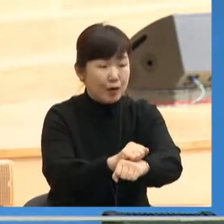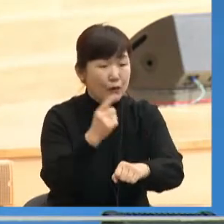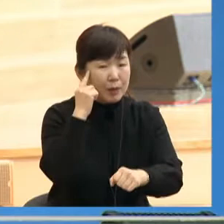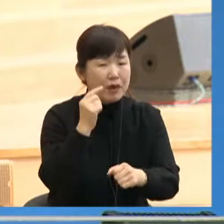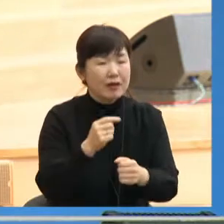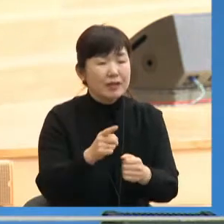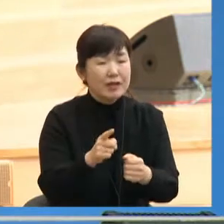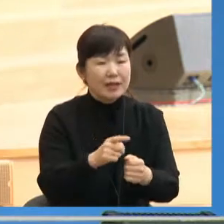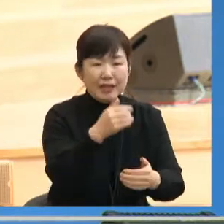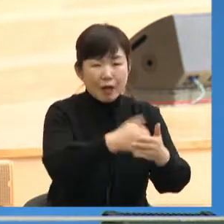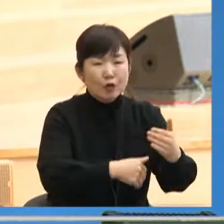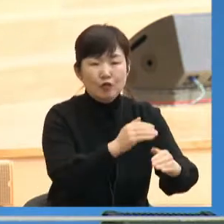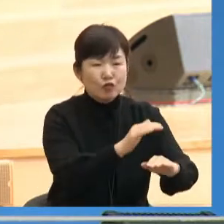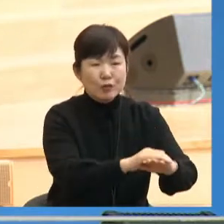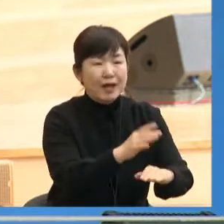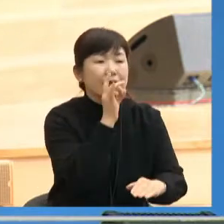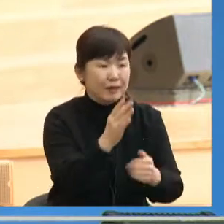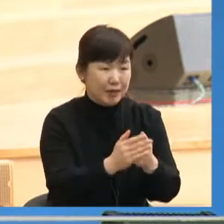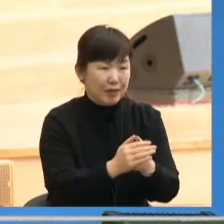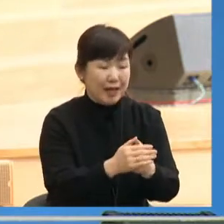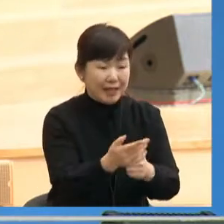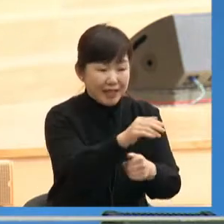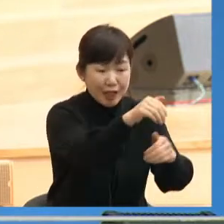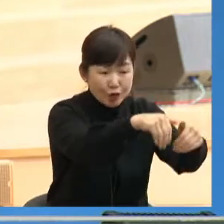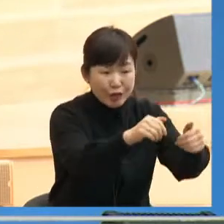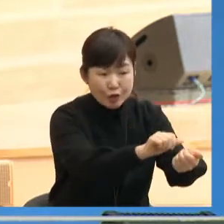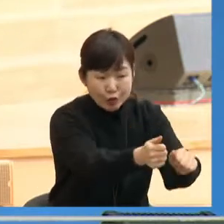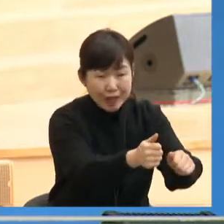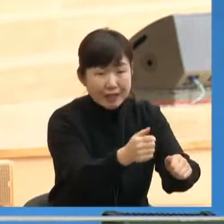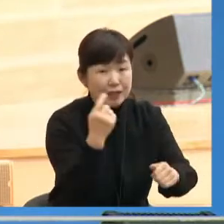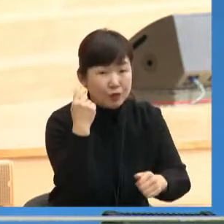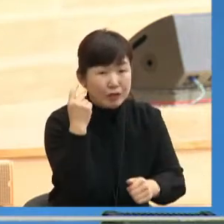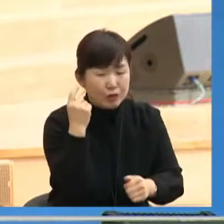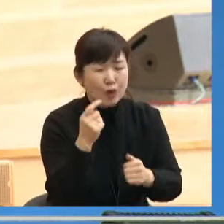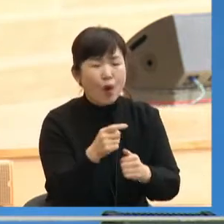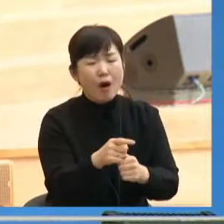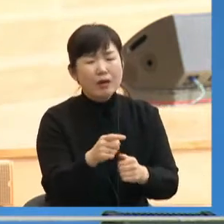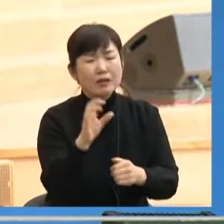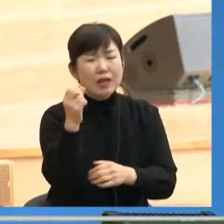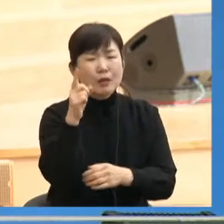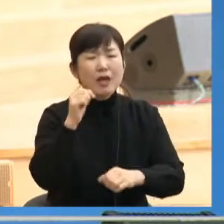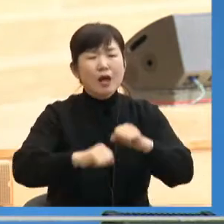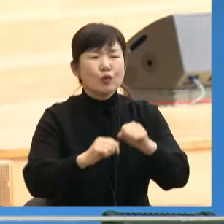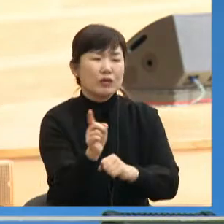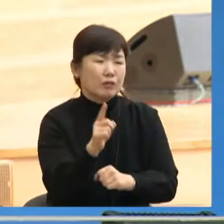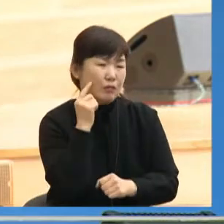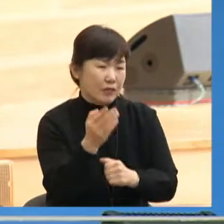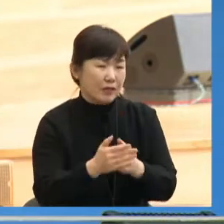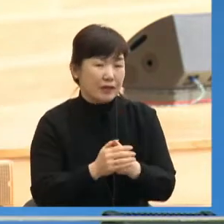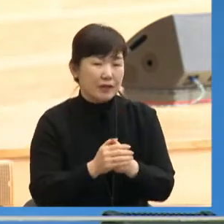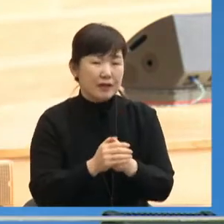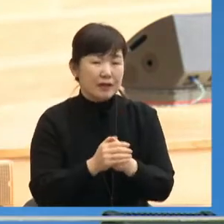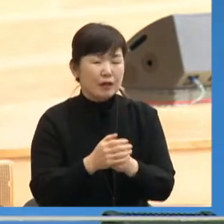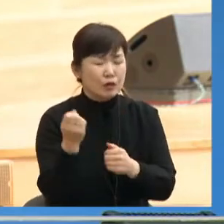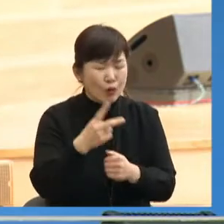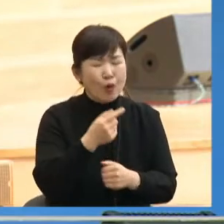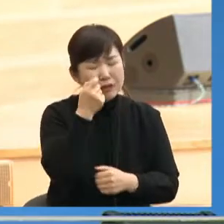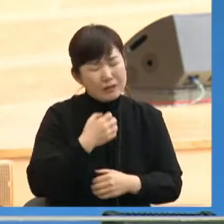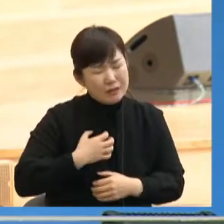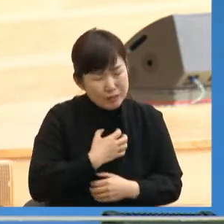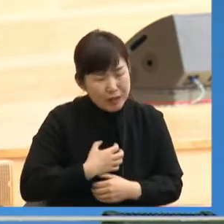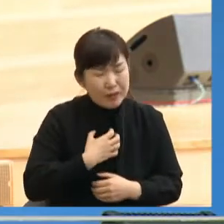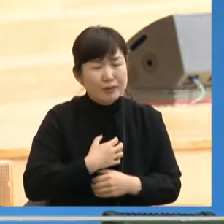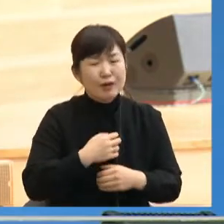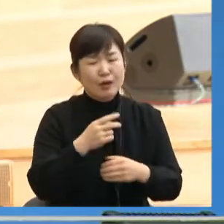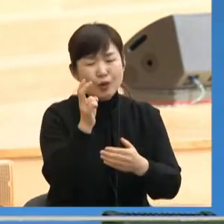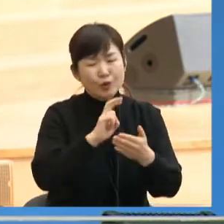되기 때문이죠. 이 아브넬이 죽었다는 소식에 다윗이 또 듣습니다. 그런데 그가 또 한 행동이 뭐냐? 그는 또 슬퍼하며